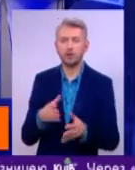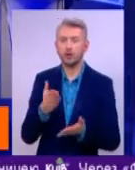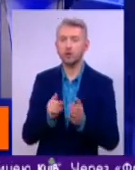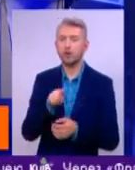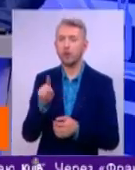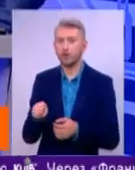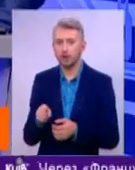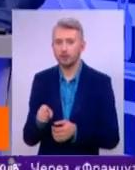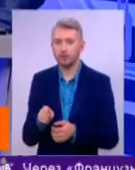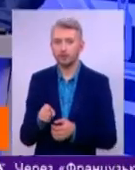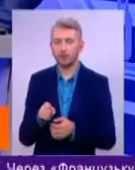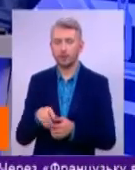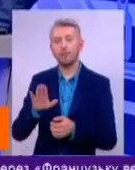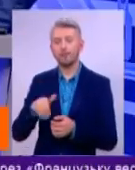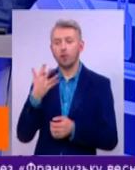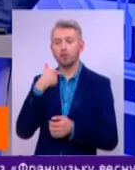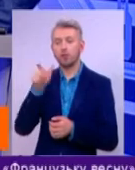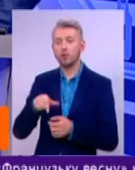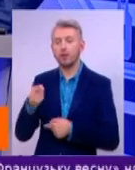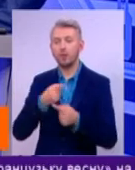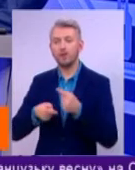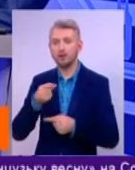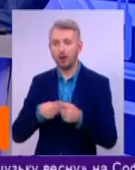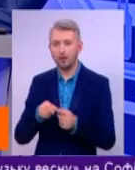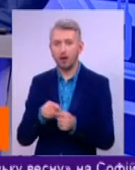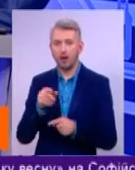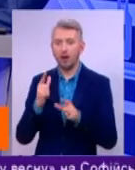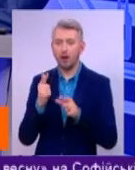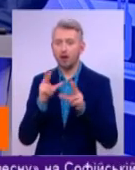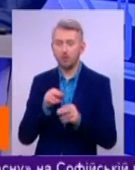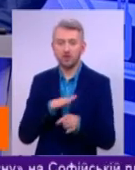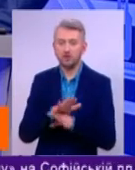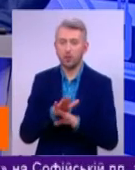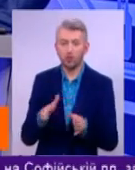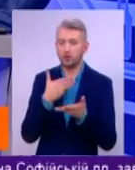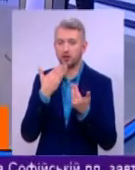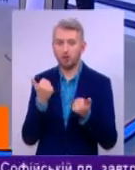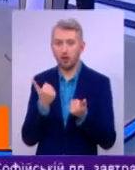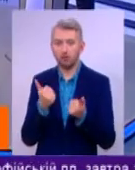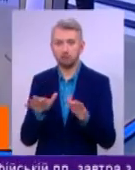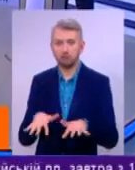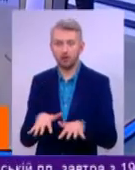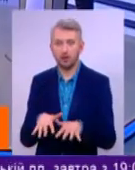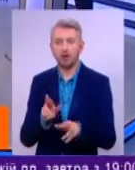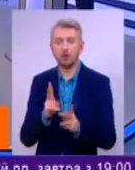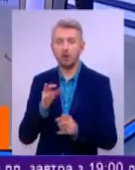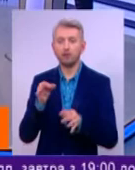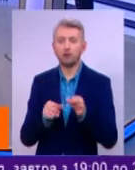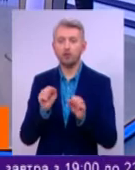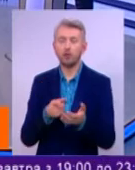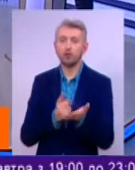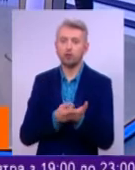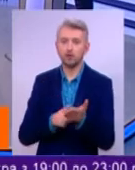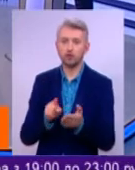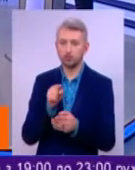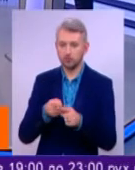вони безпосередньо потім, коли людина повертається, не виконуються, їх немає, наскільки в судах, скажімо, можна довести,